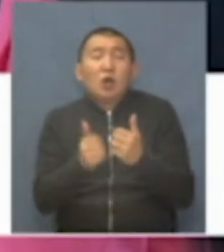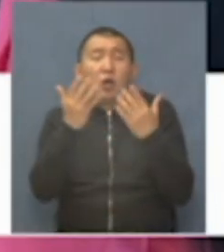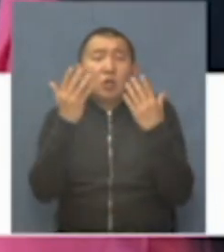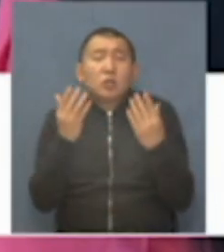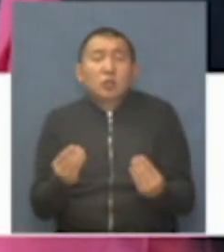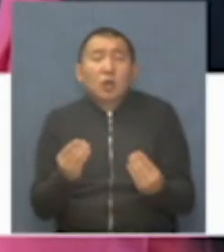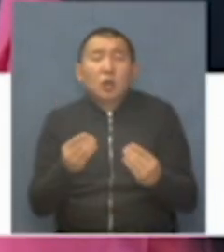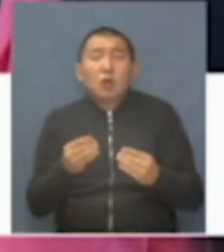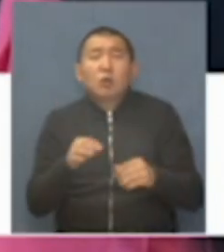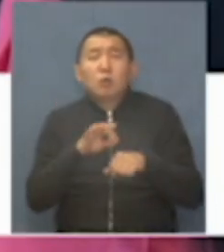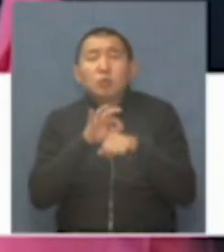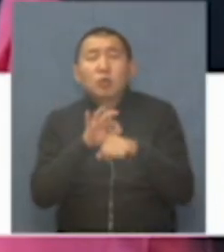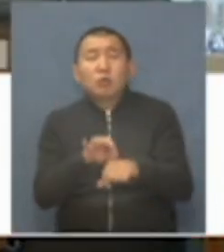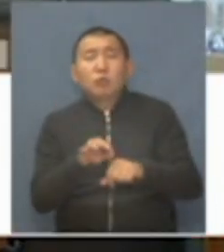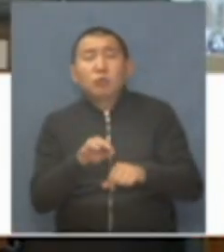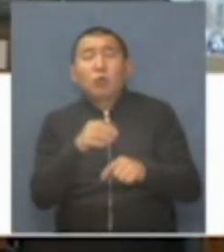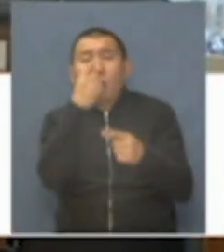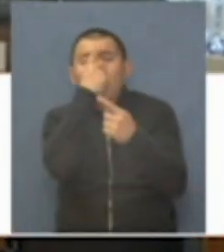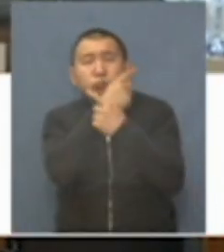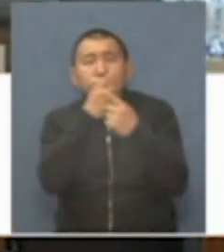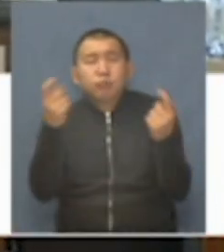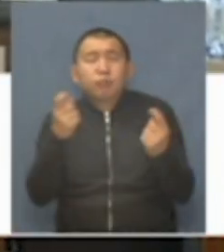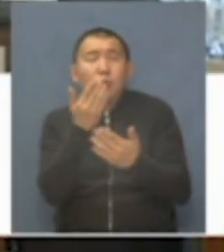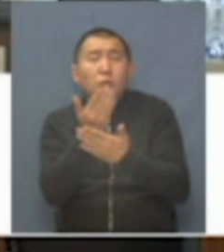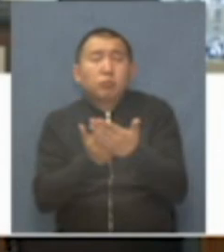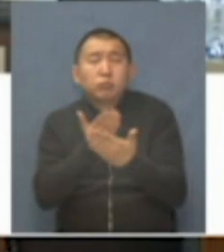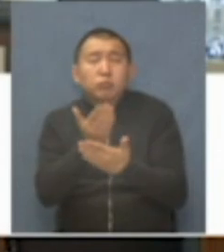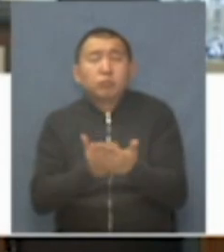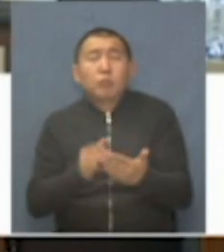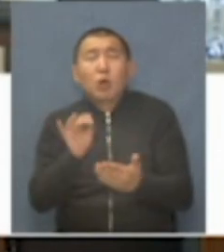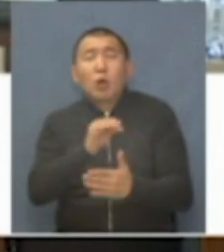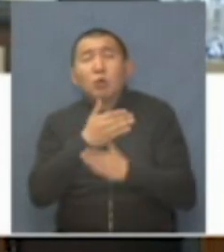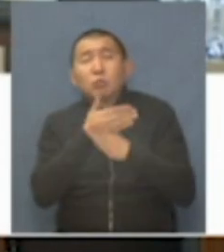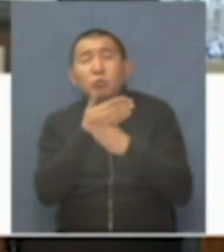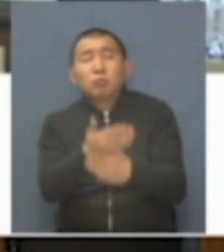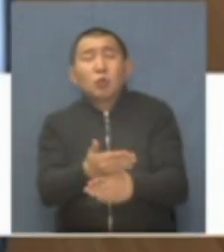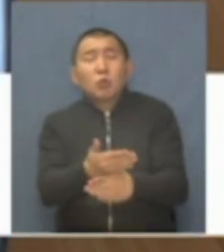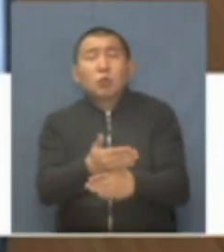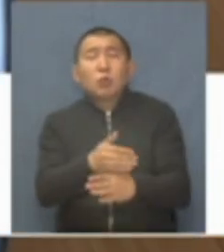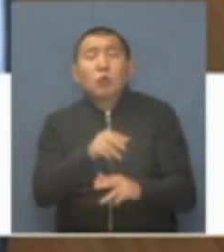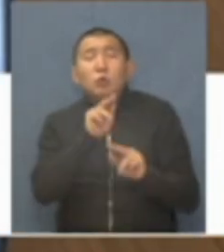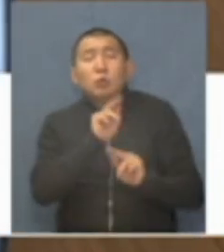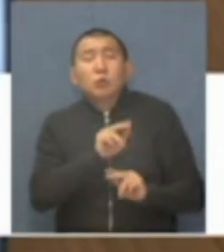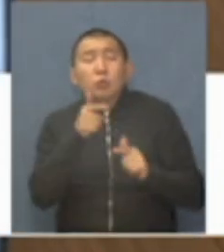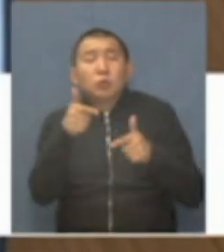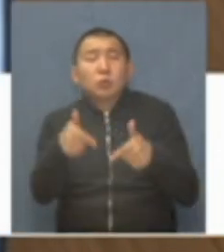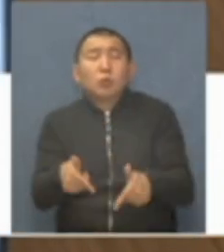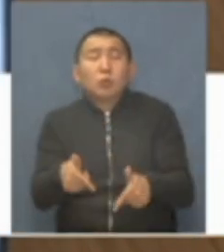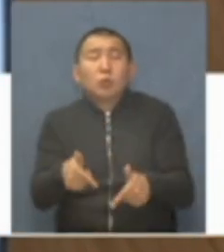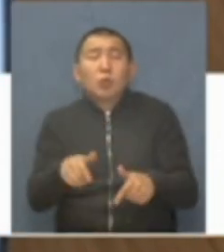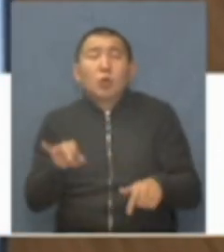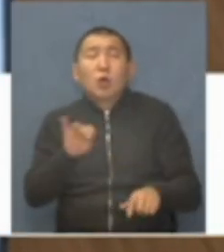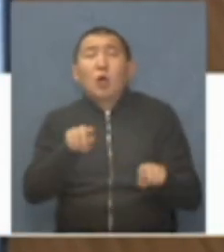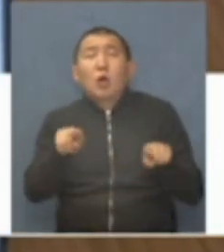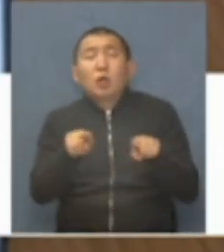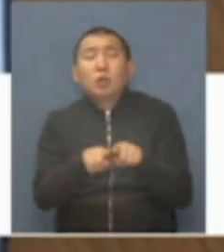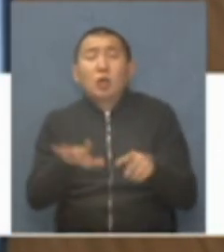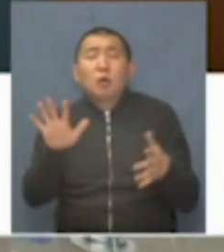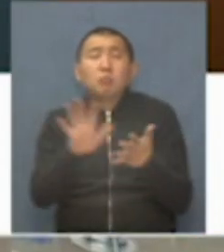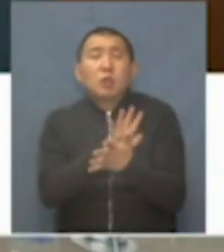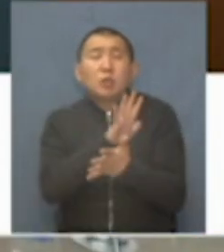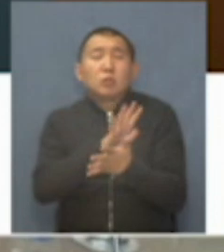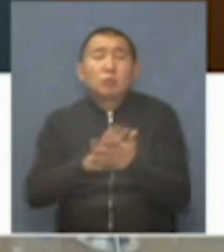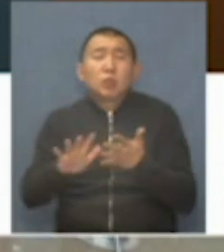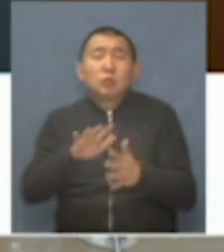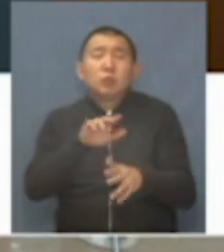проводят информационную работу, консультируют и оказывают помощь в профориентации и трудоустройстве, а также проводят бесплатные